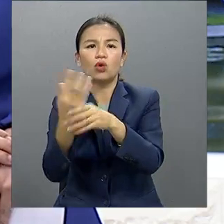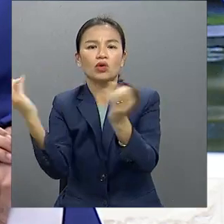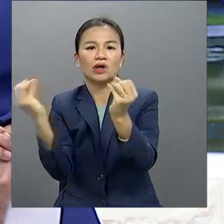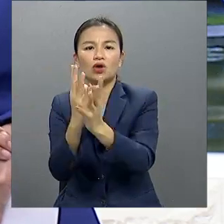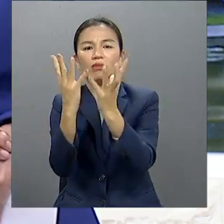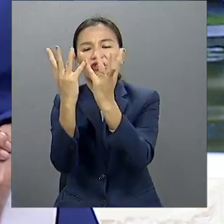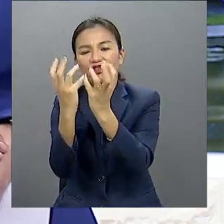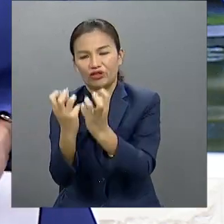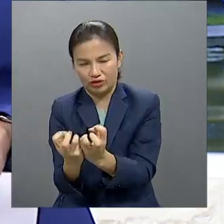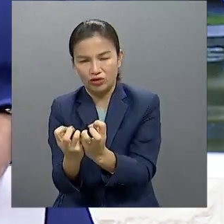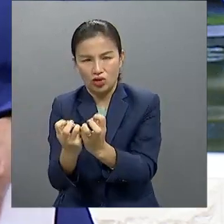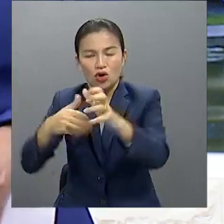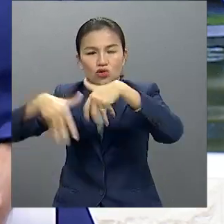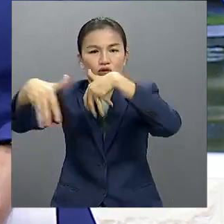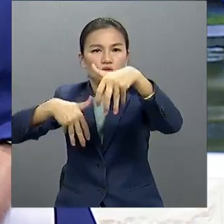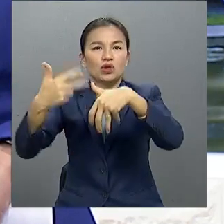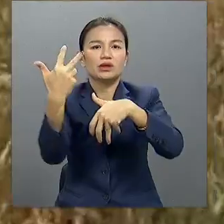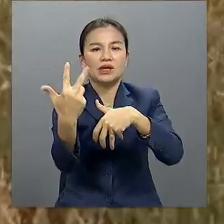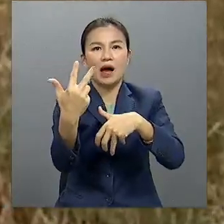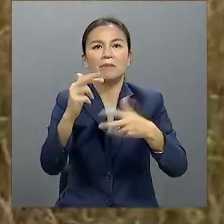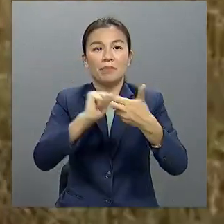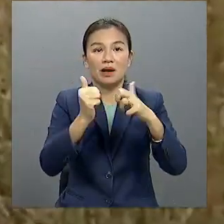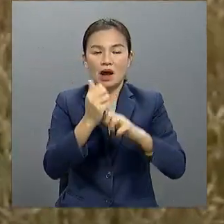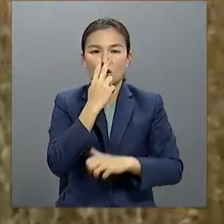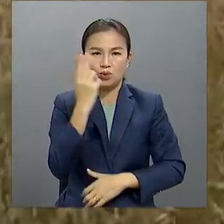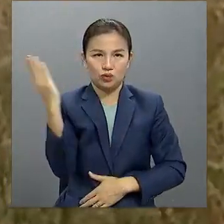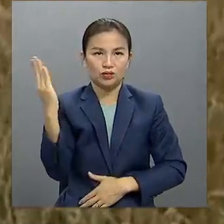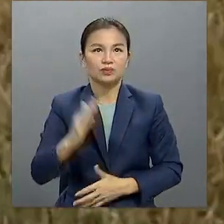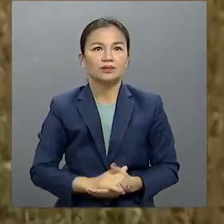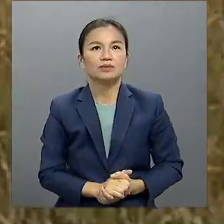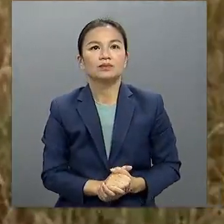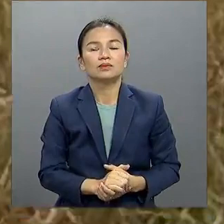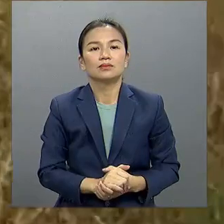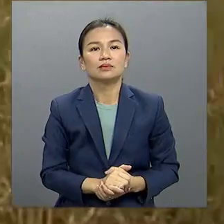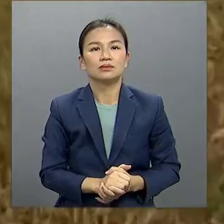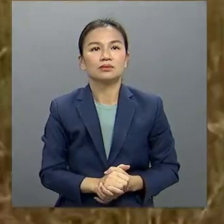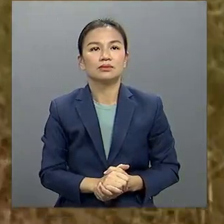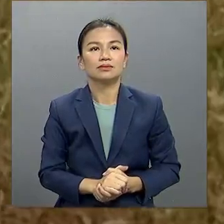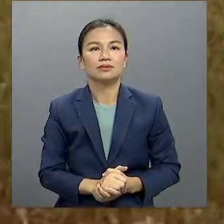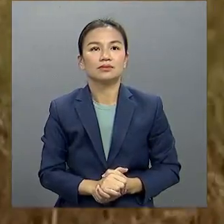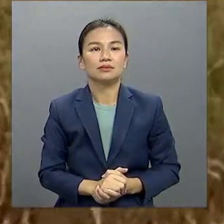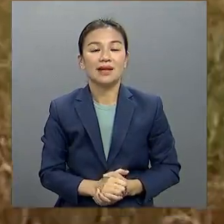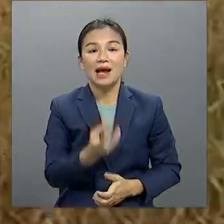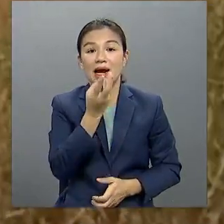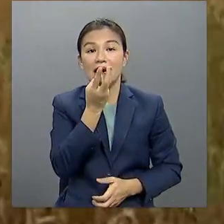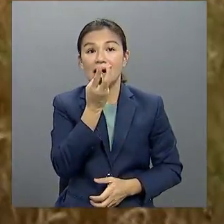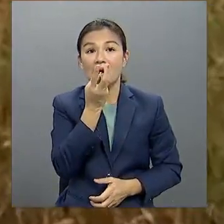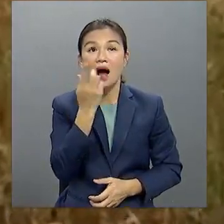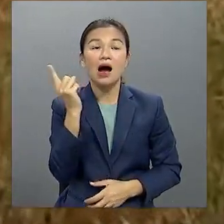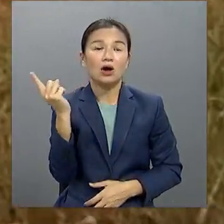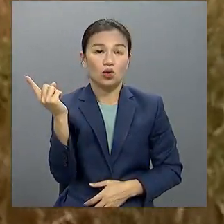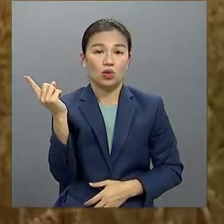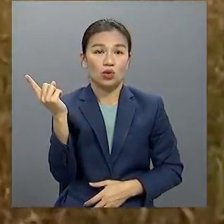3หมู่บ้านเลยทีเดียวนะคะเรื่องนี้ไปดูกันค่ะ อันนี้คือข้าวฝั่งคลองพระมอพิสั